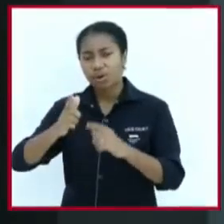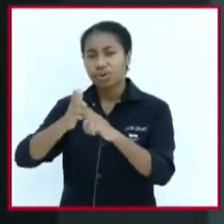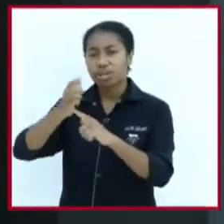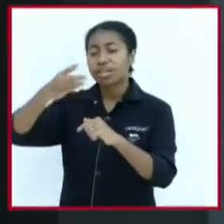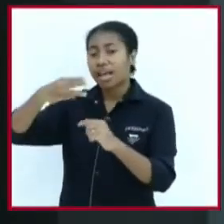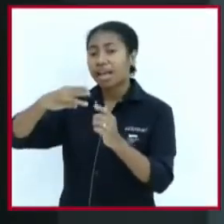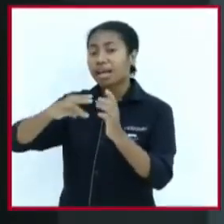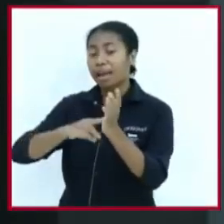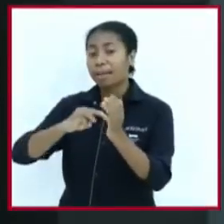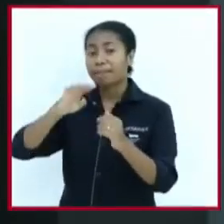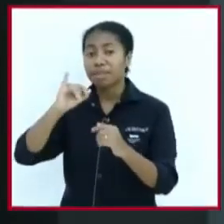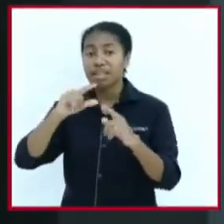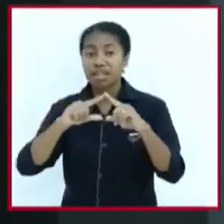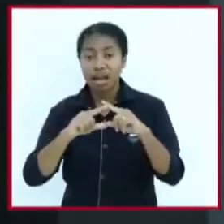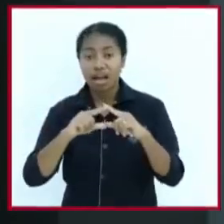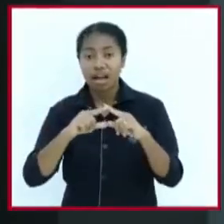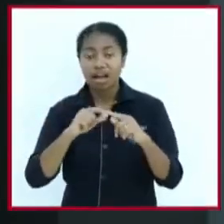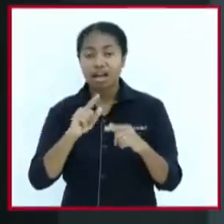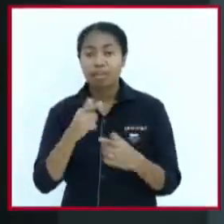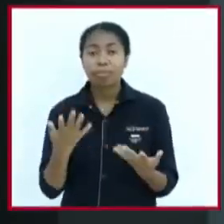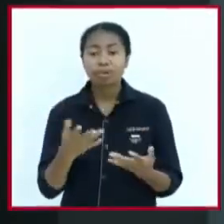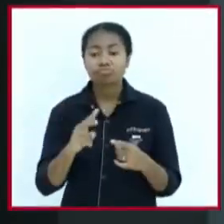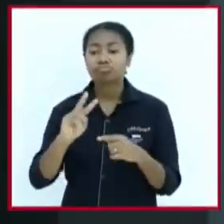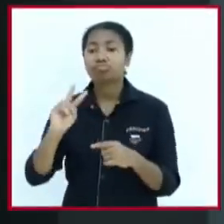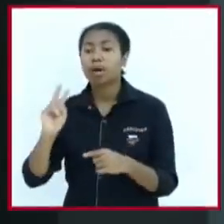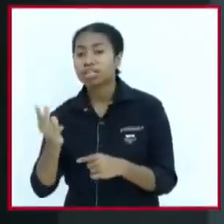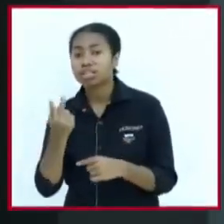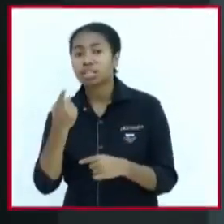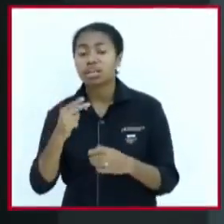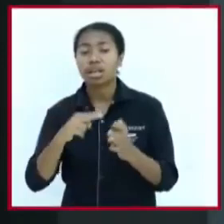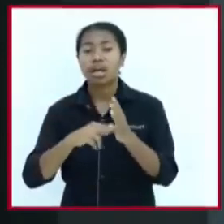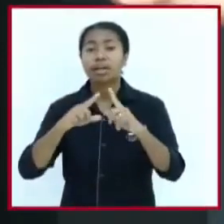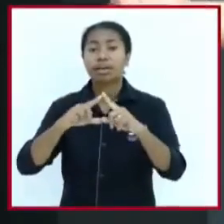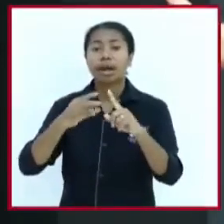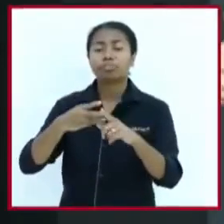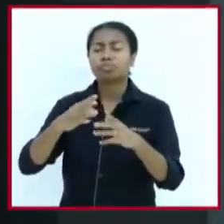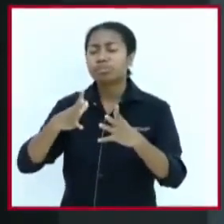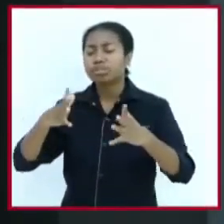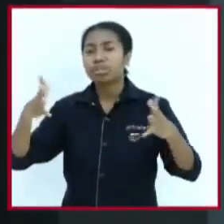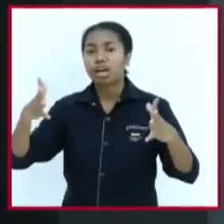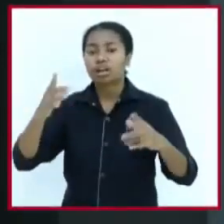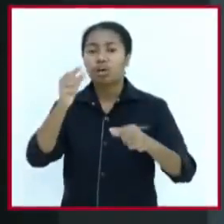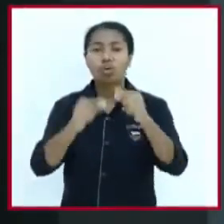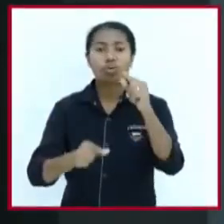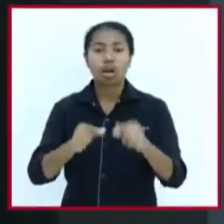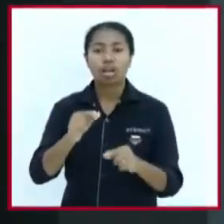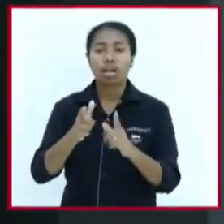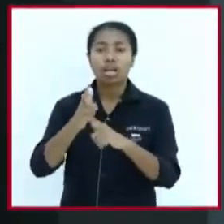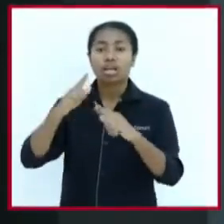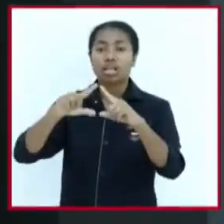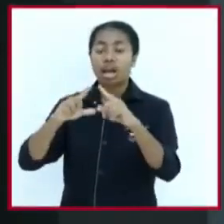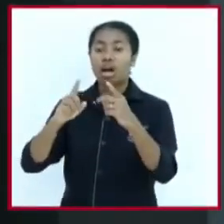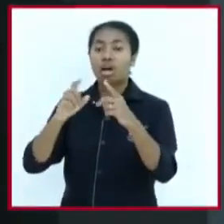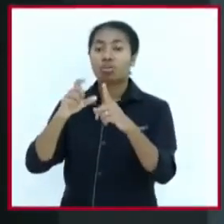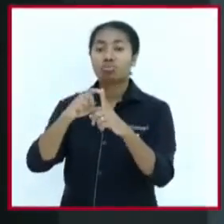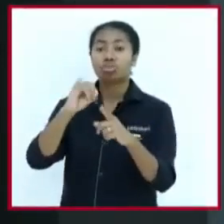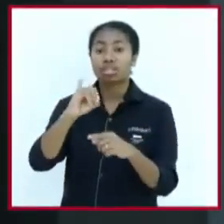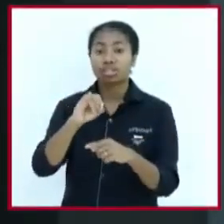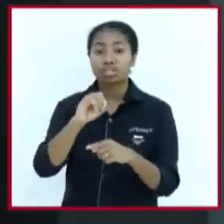kurang kuat Bagaimana kalau dibandingin napi besar orang Yahudi yaitu Musa